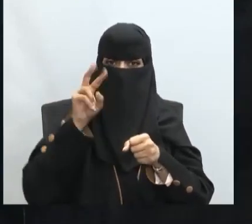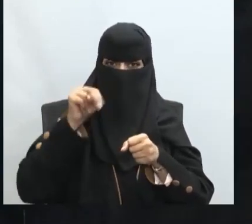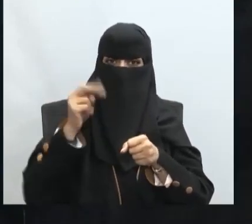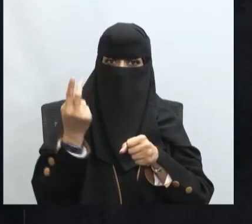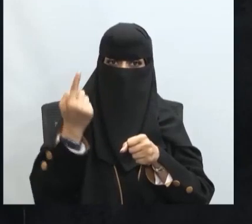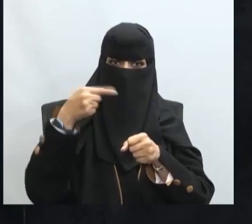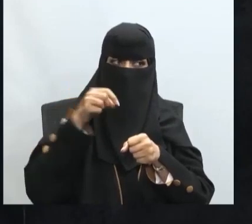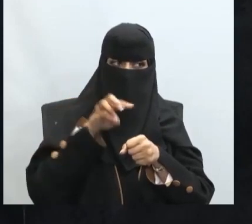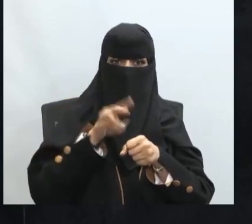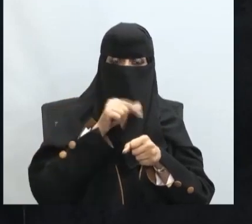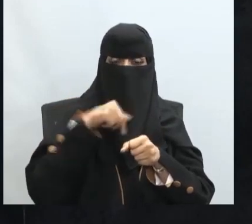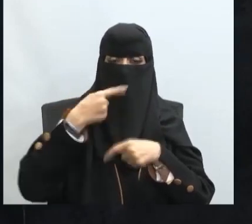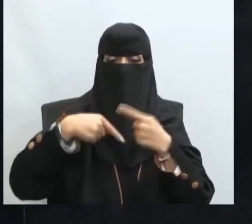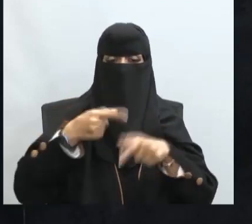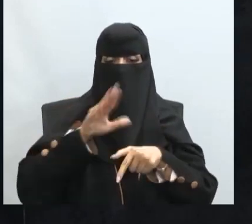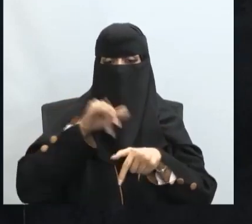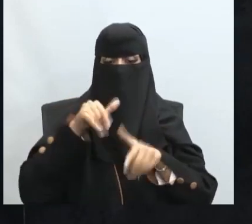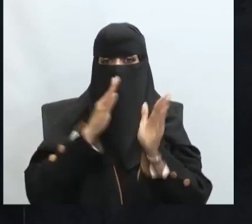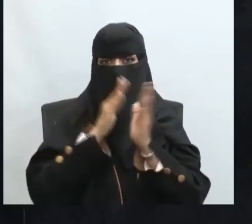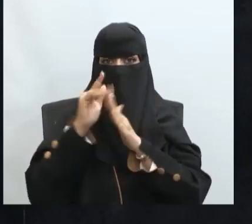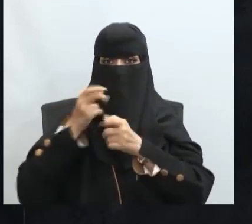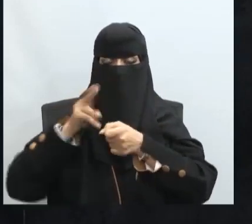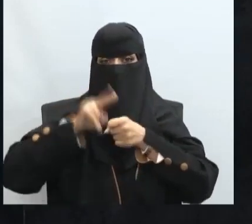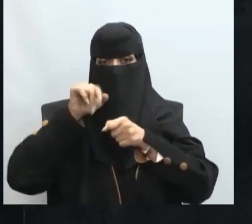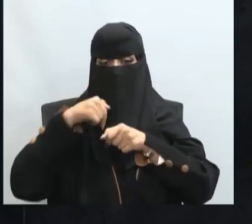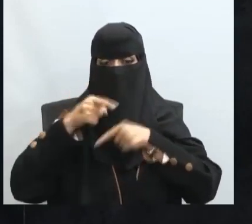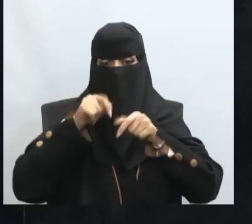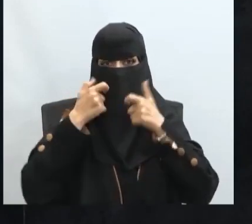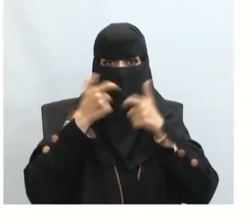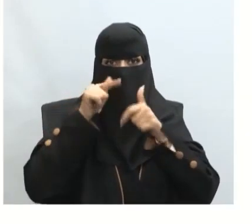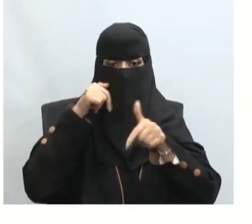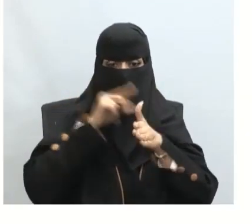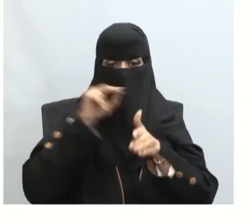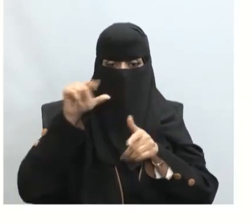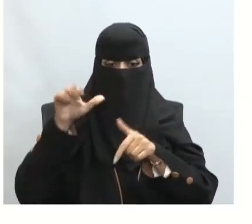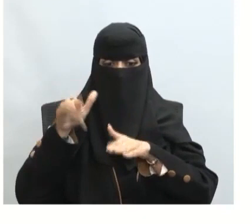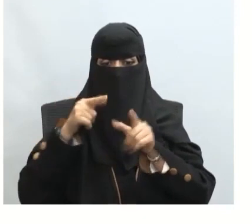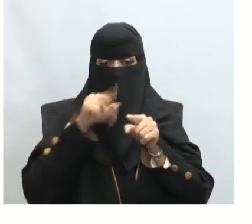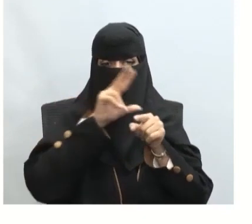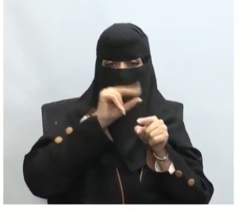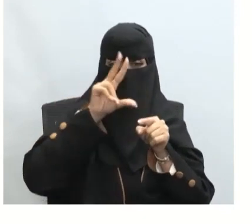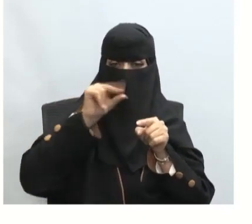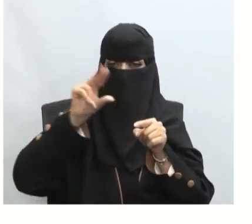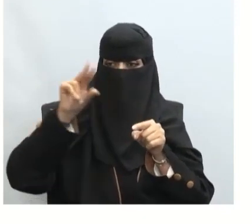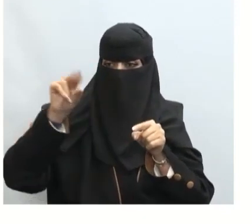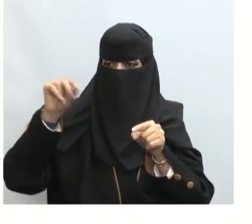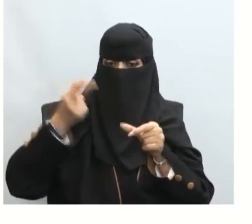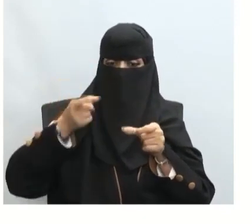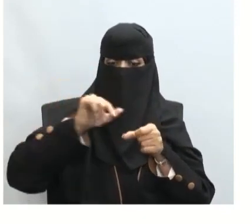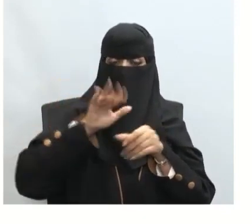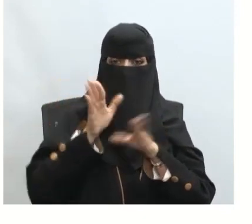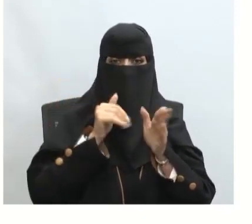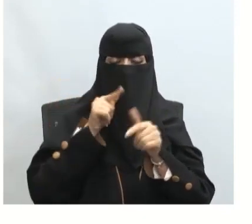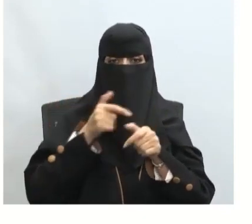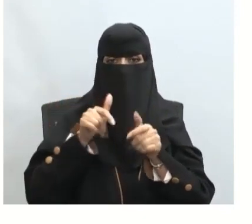100 الا وهكذا على حسب الوحدات المتكرره لاحظ انها نفسها في كل مره تتكرر نفس